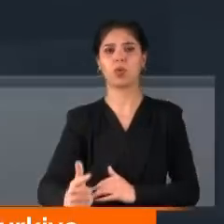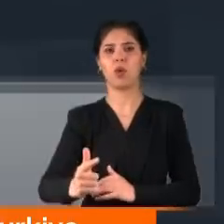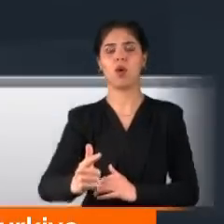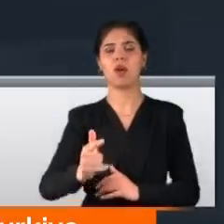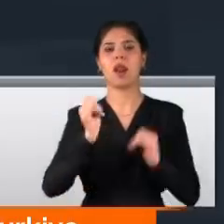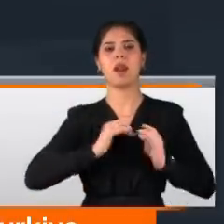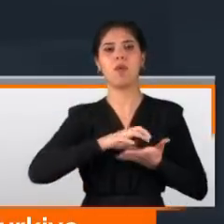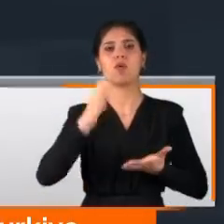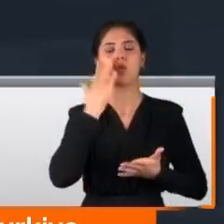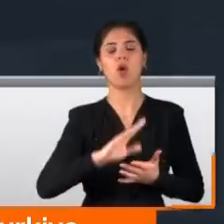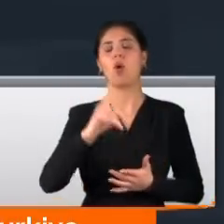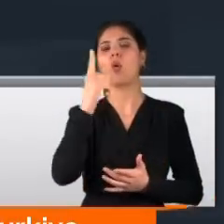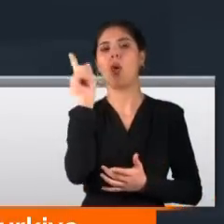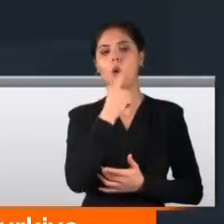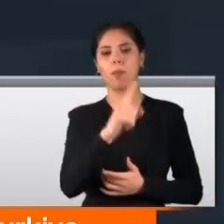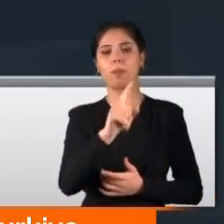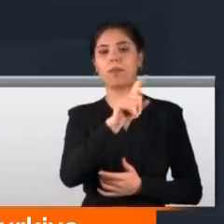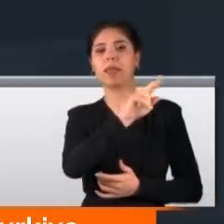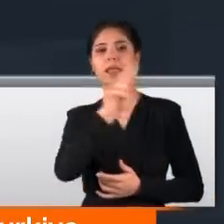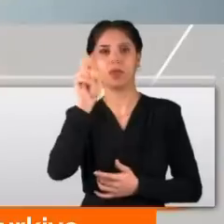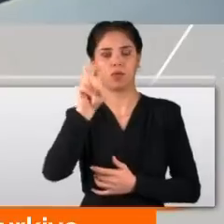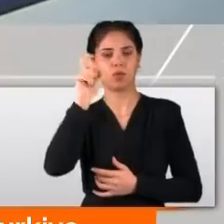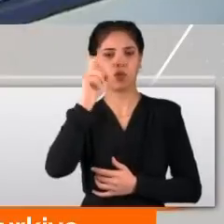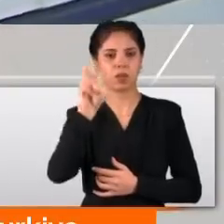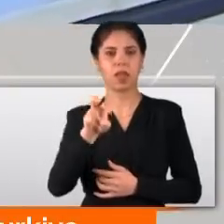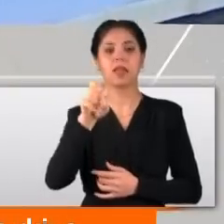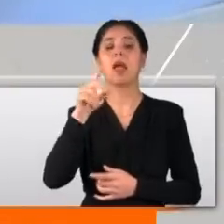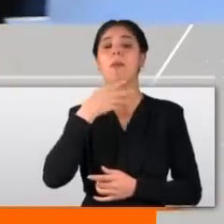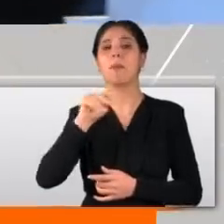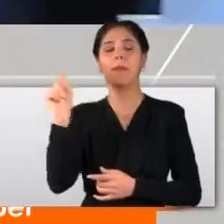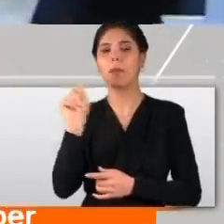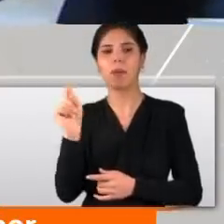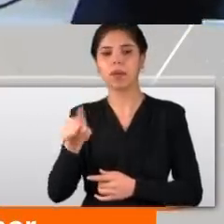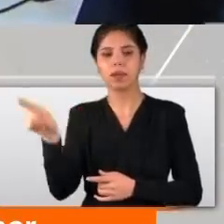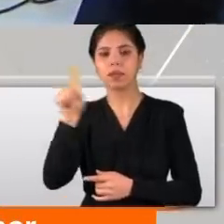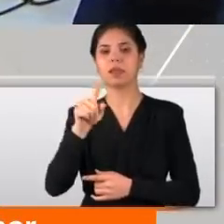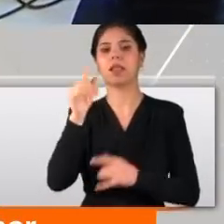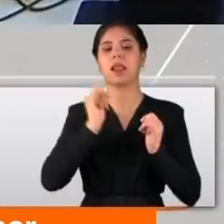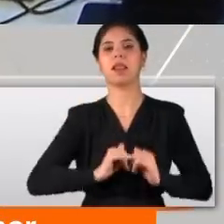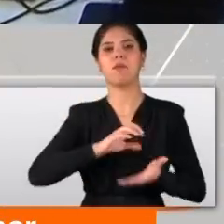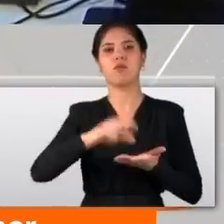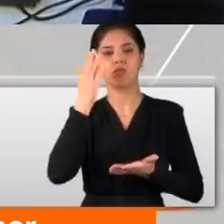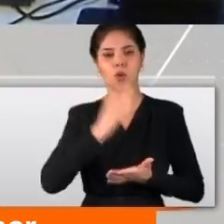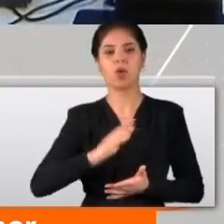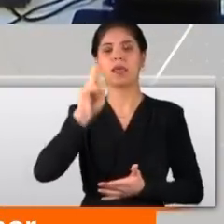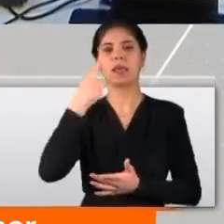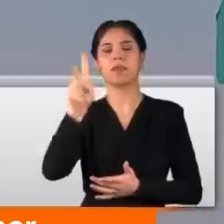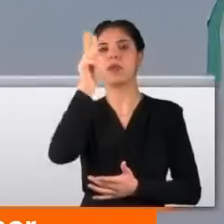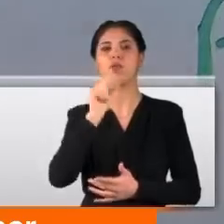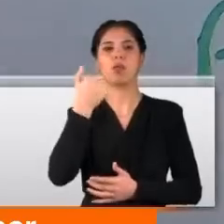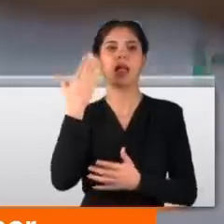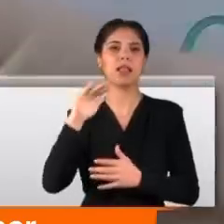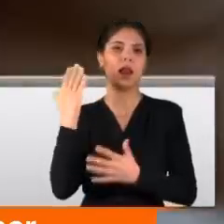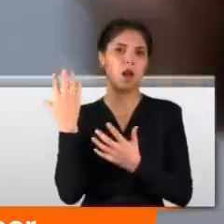hariç 10.798 lira, en düşük memur emeklisi maaşı ise refah payı hariç 7.206 liraya yükseliyor.